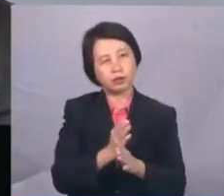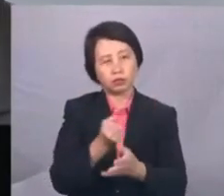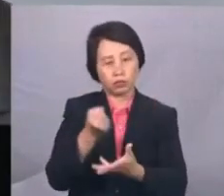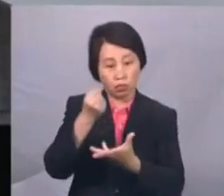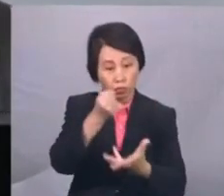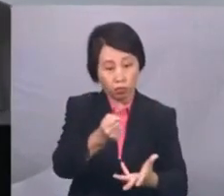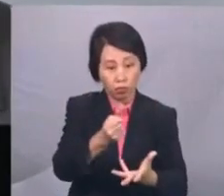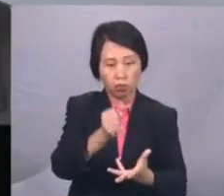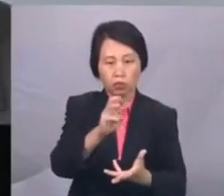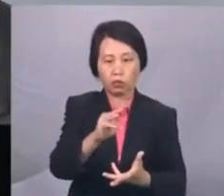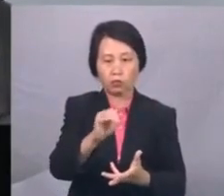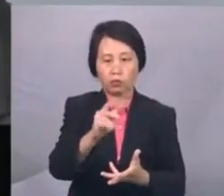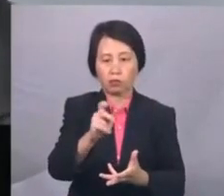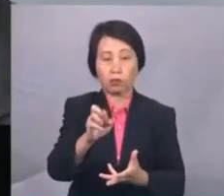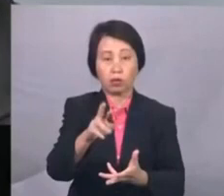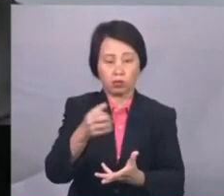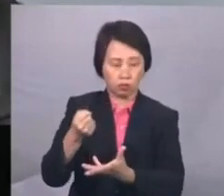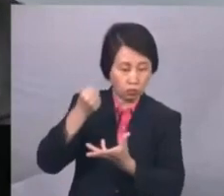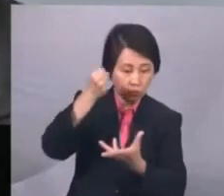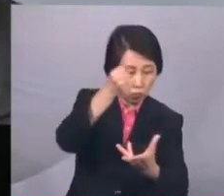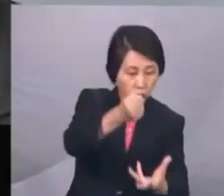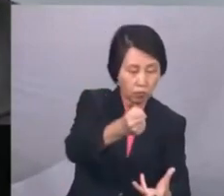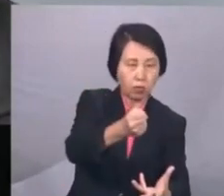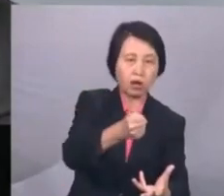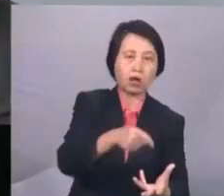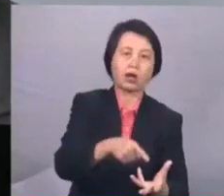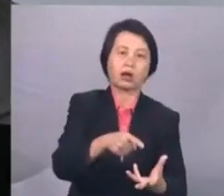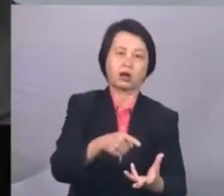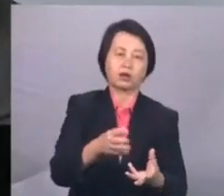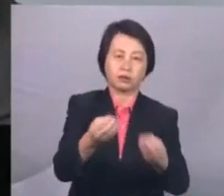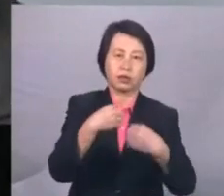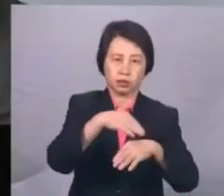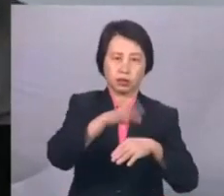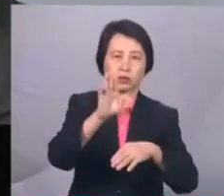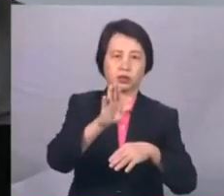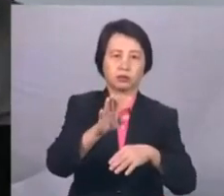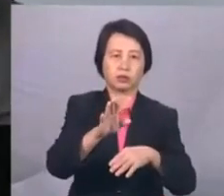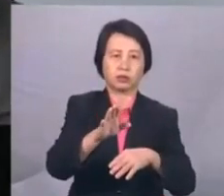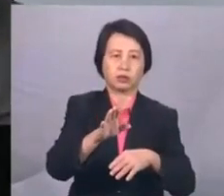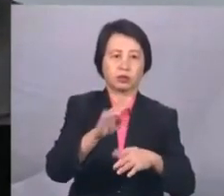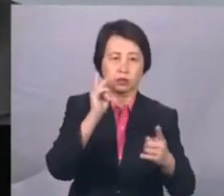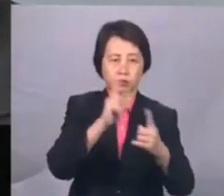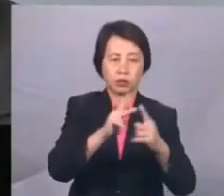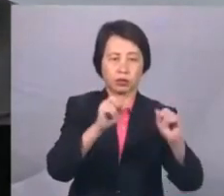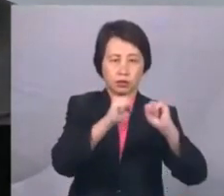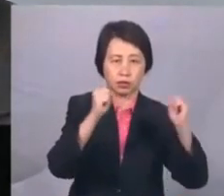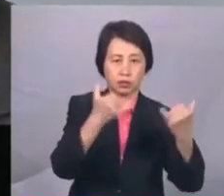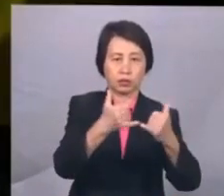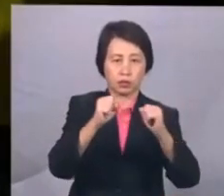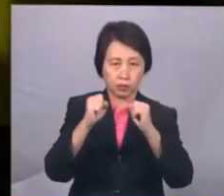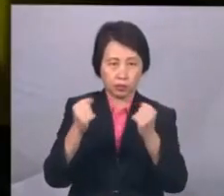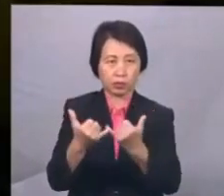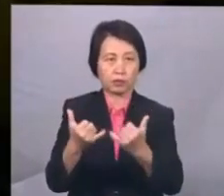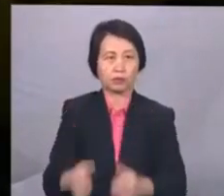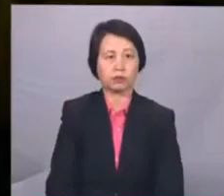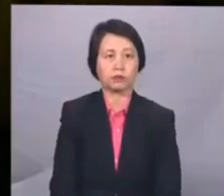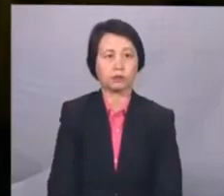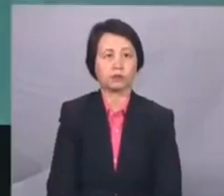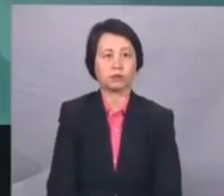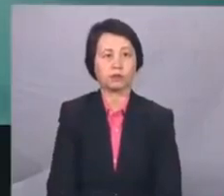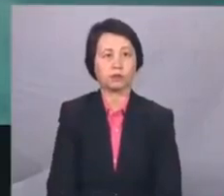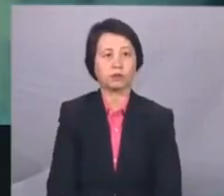produk kan dana microwin tengah itu juga memberi sedikit kelebihan lah kepada syari'at Carikanlah